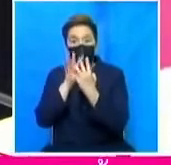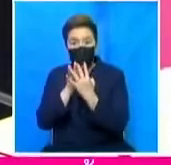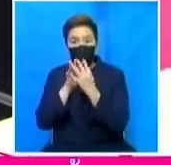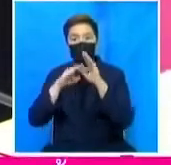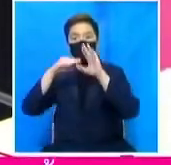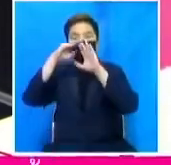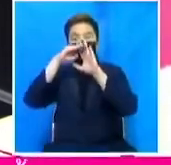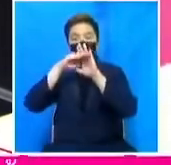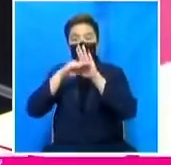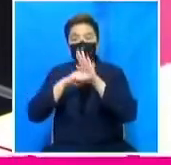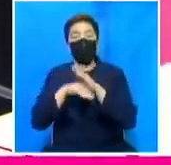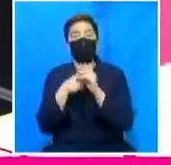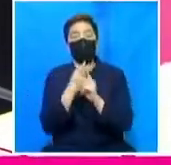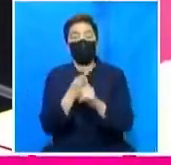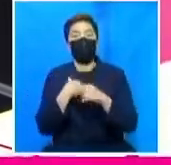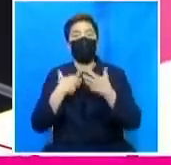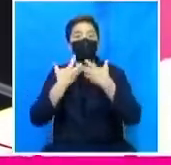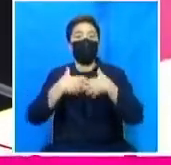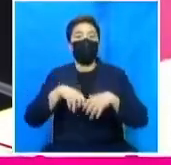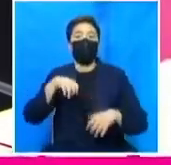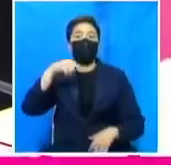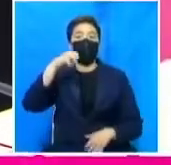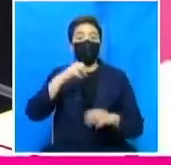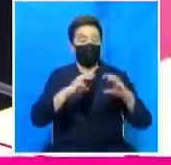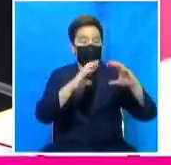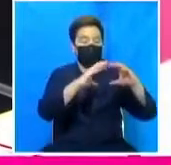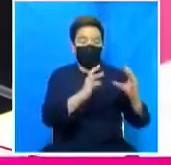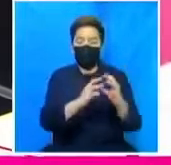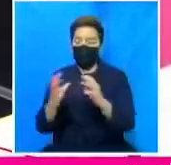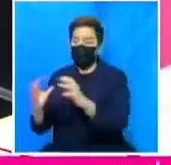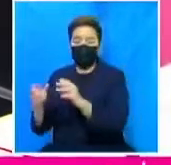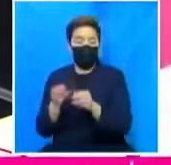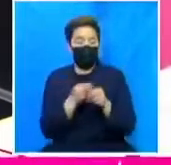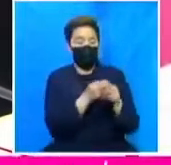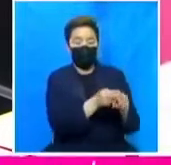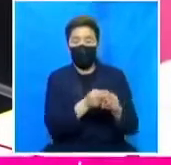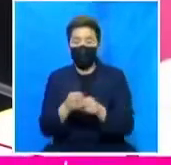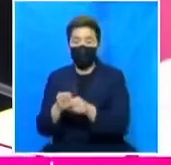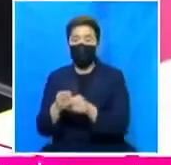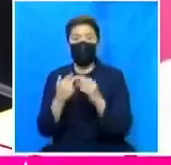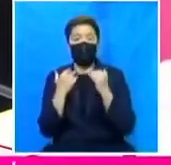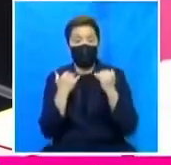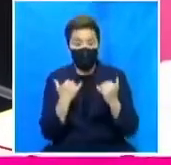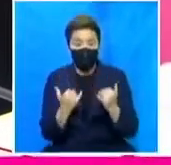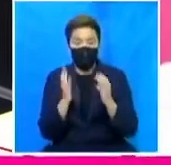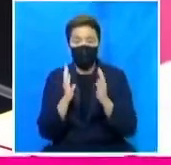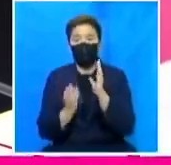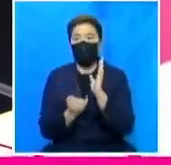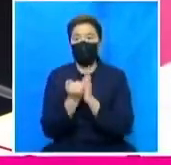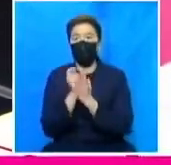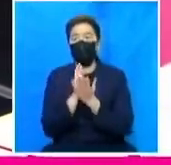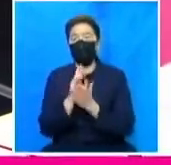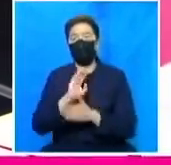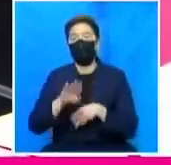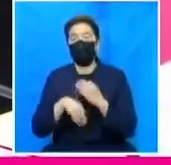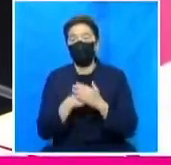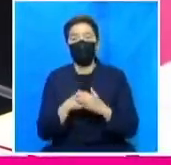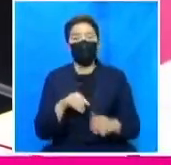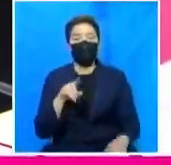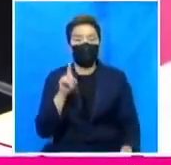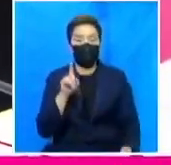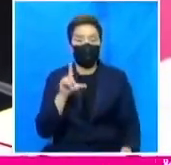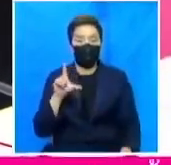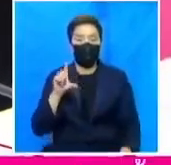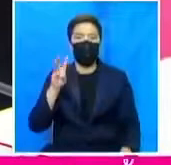ามลำดับค่ะโดยจะใช้เครื่องออกรางวัลไฟฟ้าอัตโนมัติทำการออกรางวัลนะคะในครั้งนี้จะมีผู้ถูกรางวัลกว่า 1,690,000